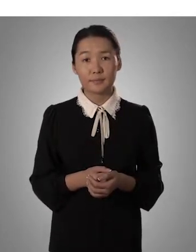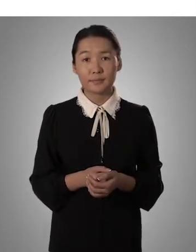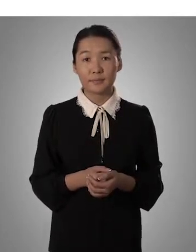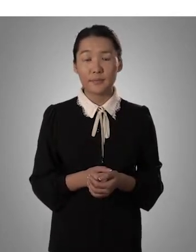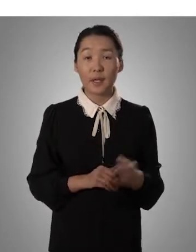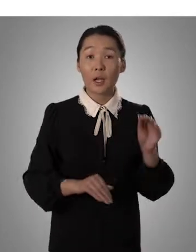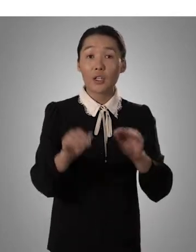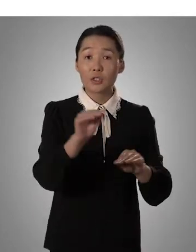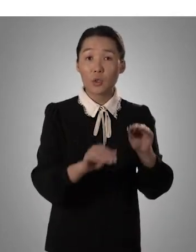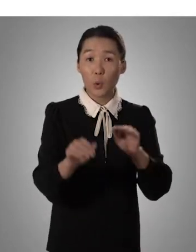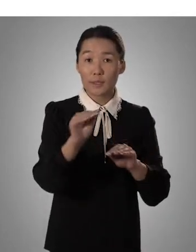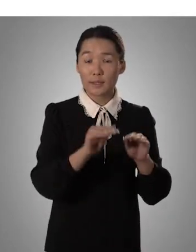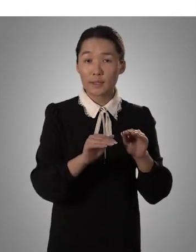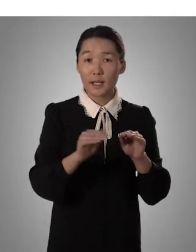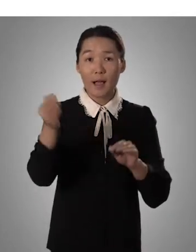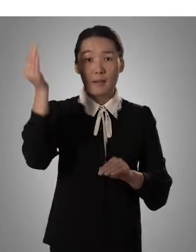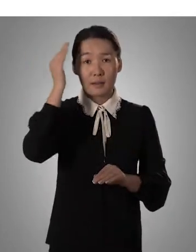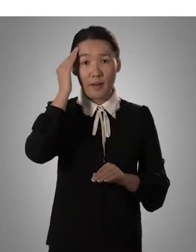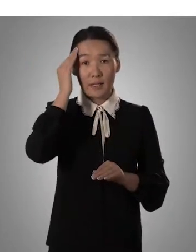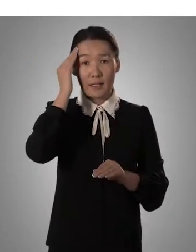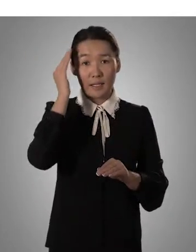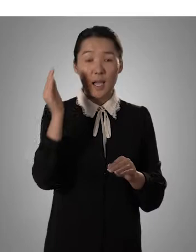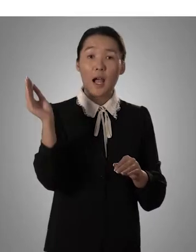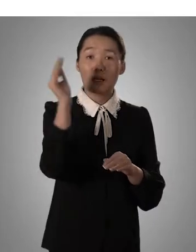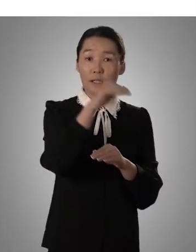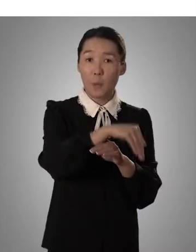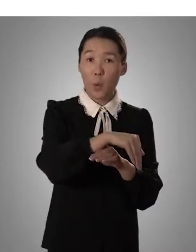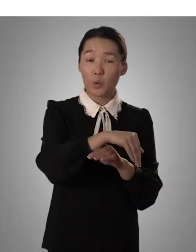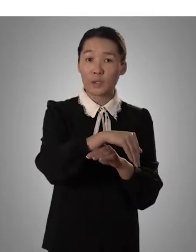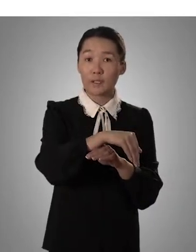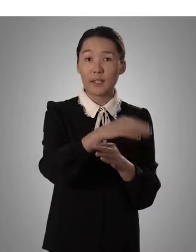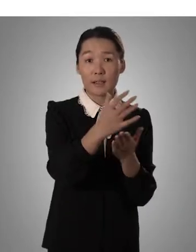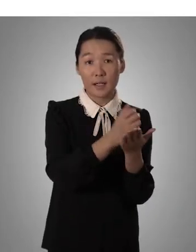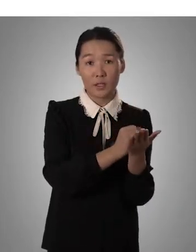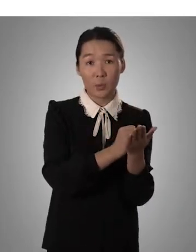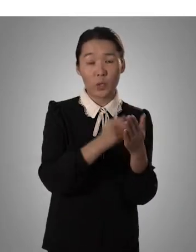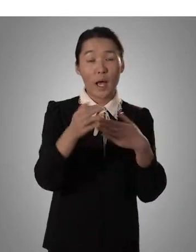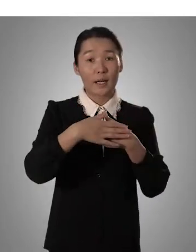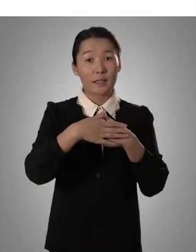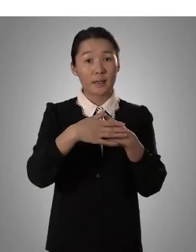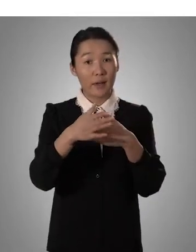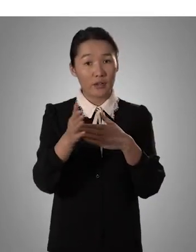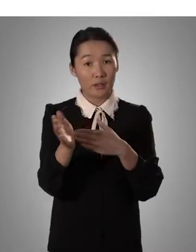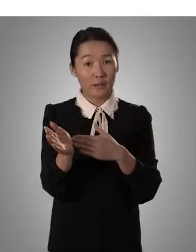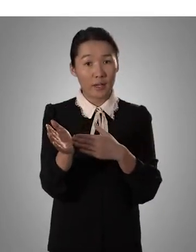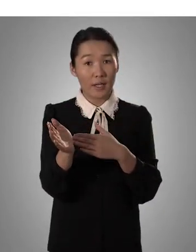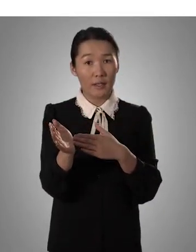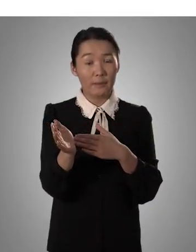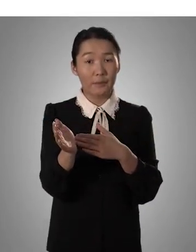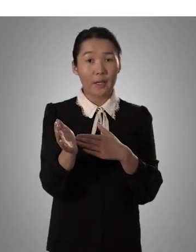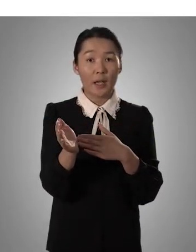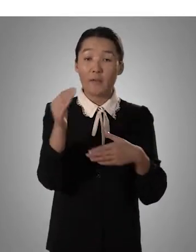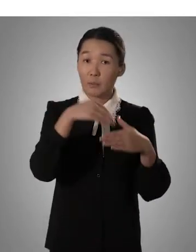созданных творений заполненный сосуд раскрывающийся дверь выпускающая